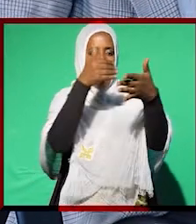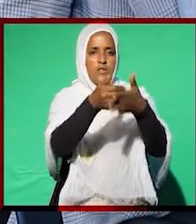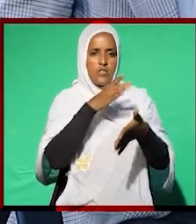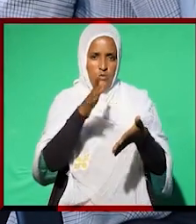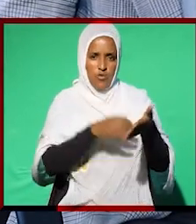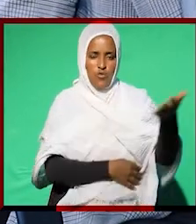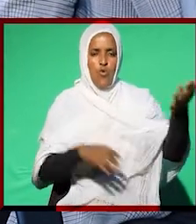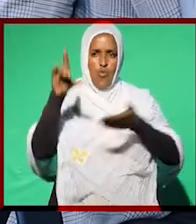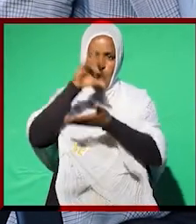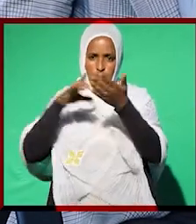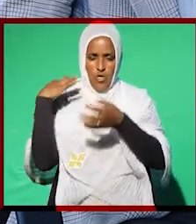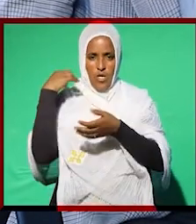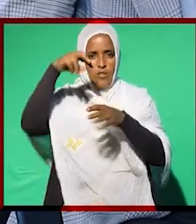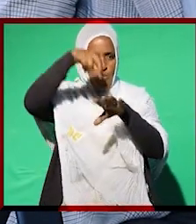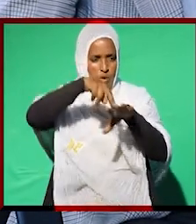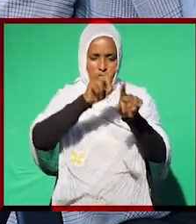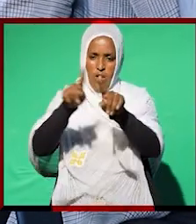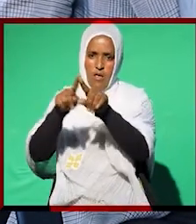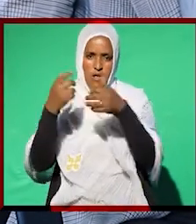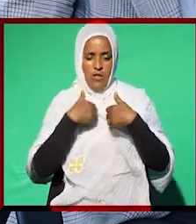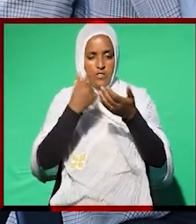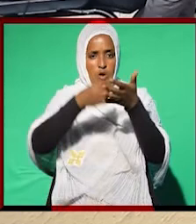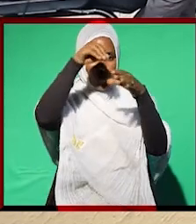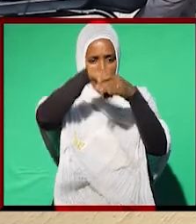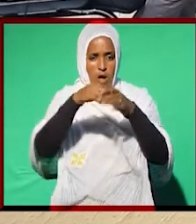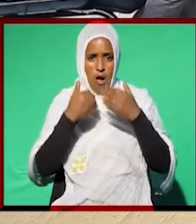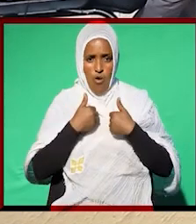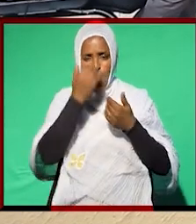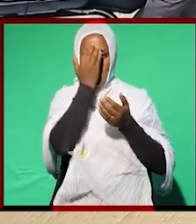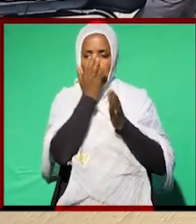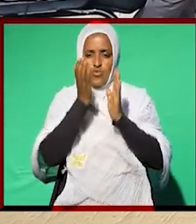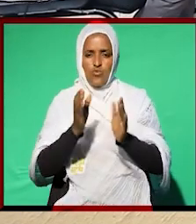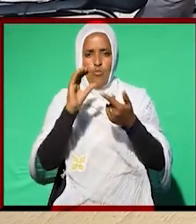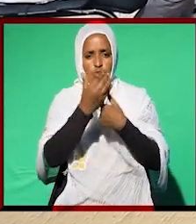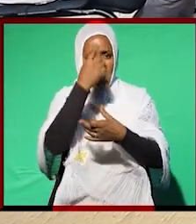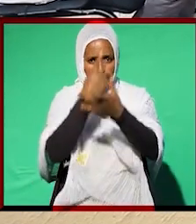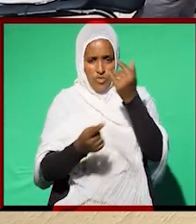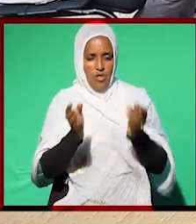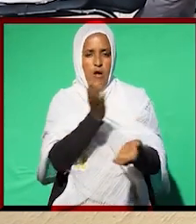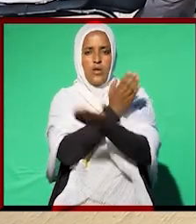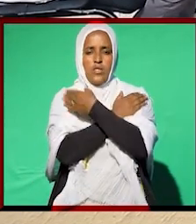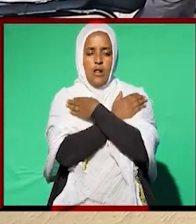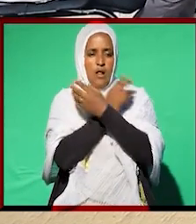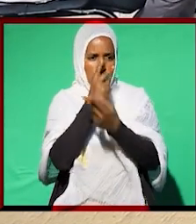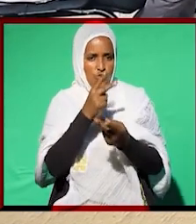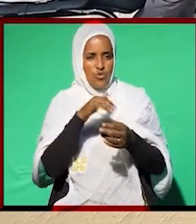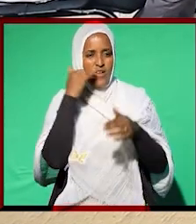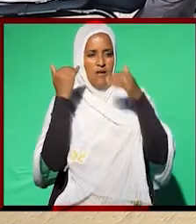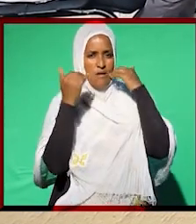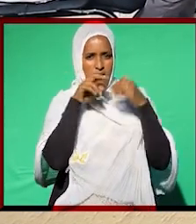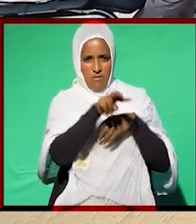ያልደረሰባቸው ተቋማትም አሉ፣ ኮሌጆች፣ የግል ተቋማት፣ የተለያዩ ተቋማት። እዛ ውስጥ ያሉ ኦርቶዶክሳውያን መምህራን ኦርቶዶክስ በመሆናቸው ብቻ ነጠላ ልብሶች